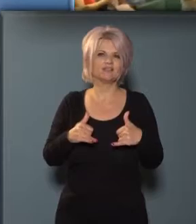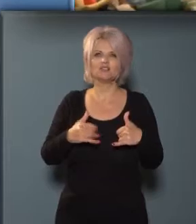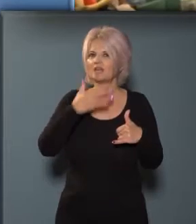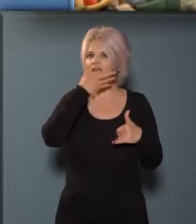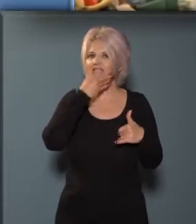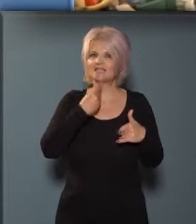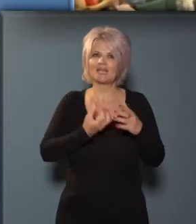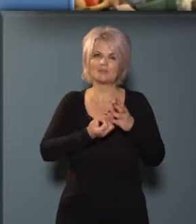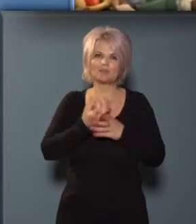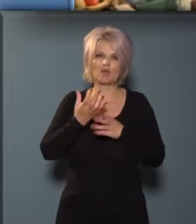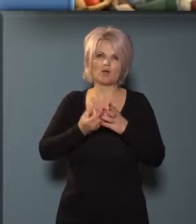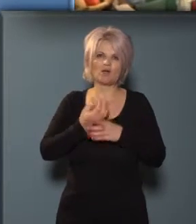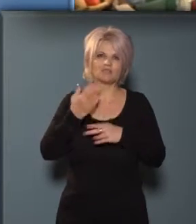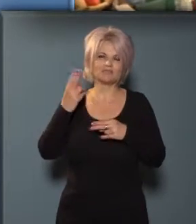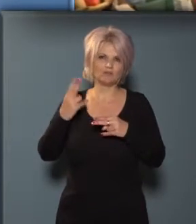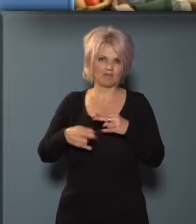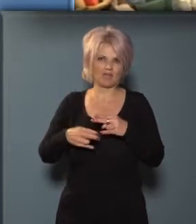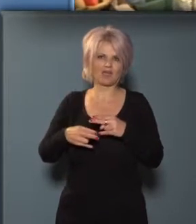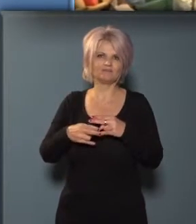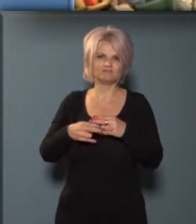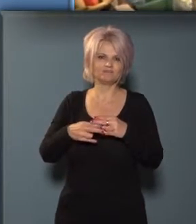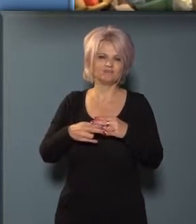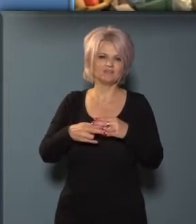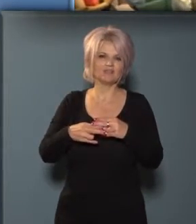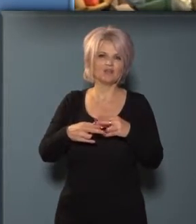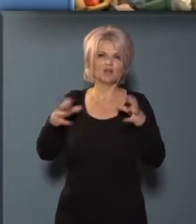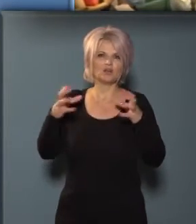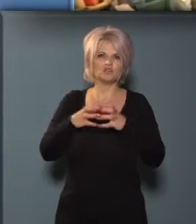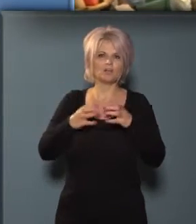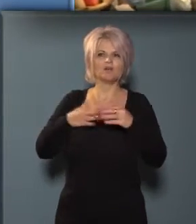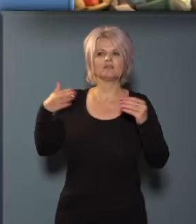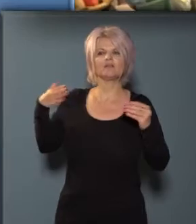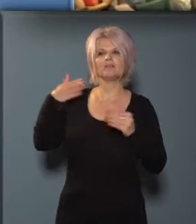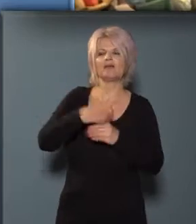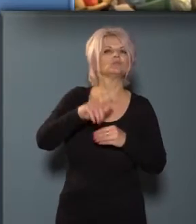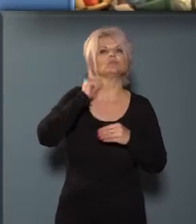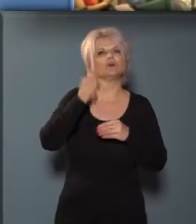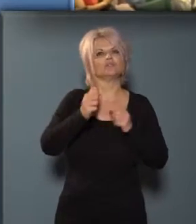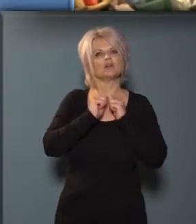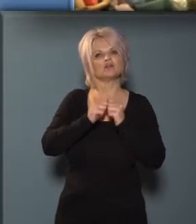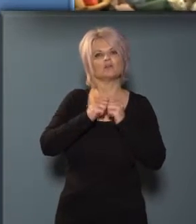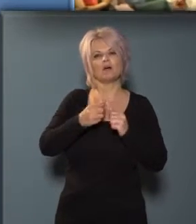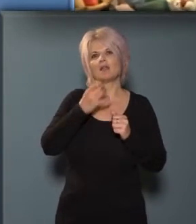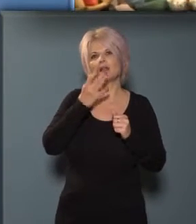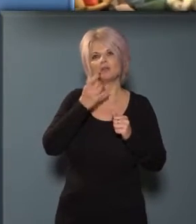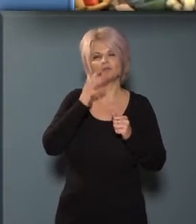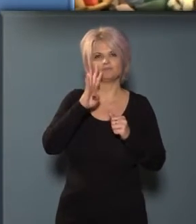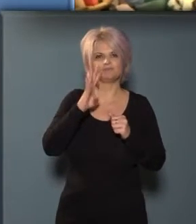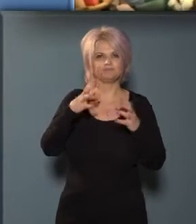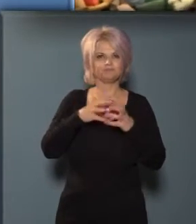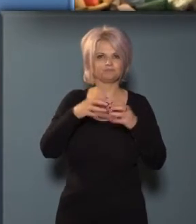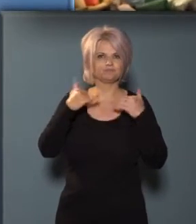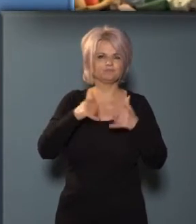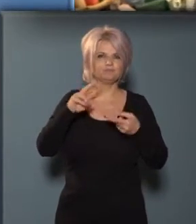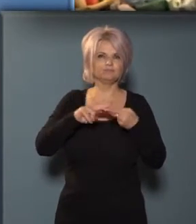szép tavasz vége fele járunk, ugyanis ugye a csapat bejutott a Magyar Kupa legjobb 4 csapata közé, ahol most